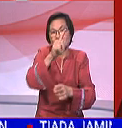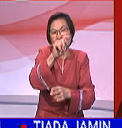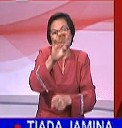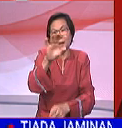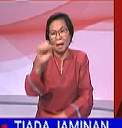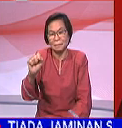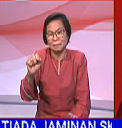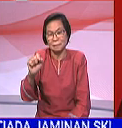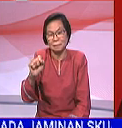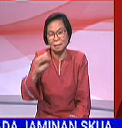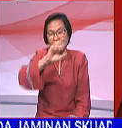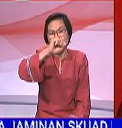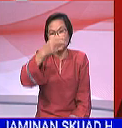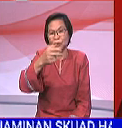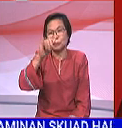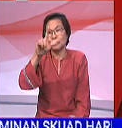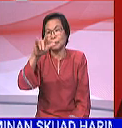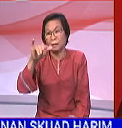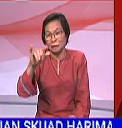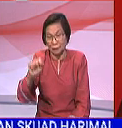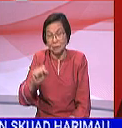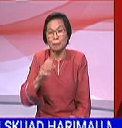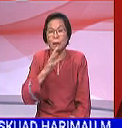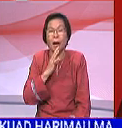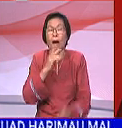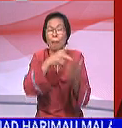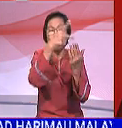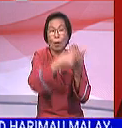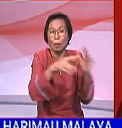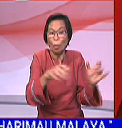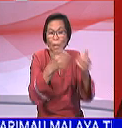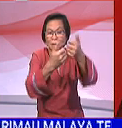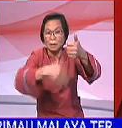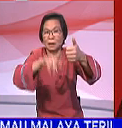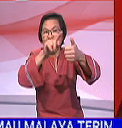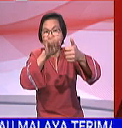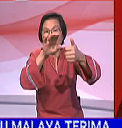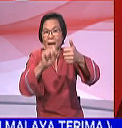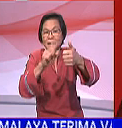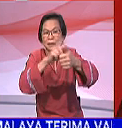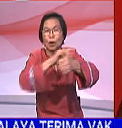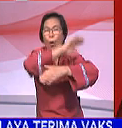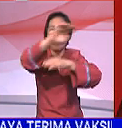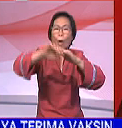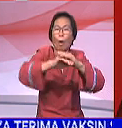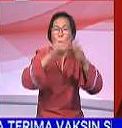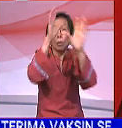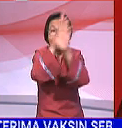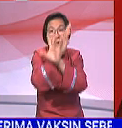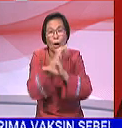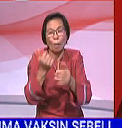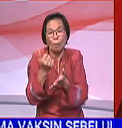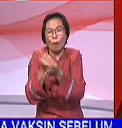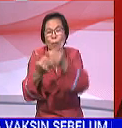BSD atau apa Muhammad syibli Abah mana ini inisiatif yang dilakukan menerusi cawangan TBS di seluruh negeri membekalkan